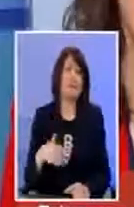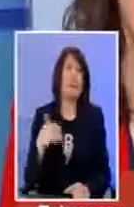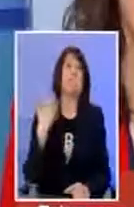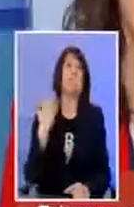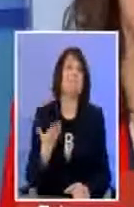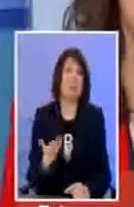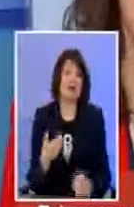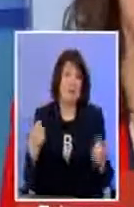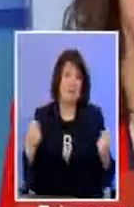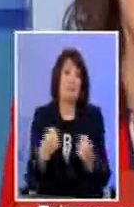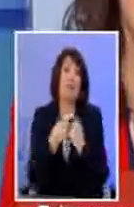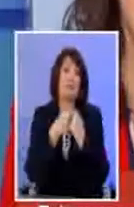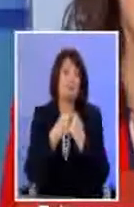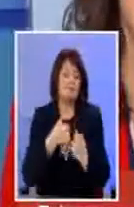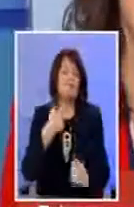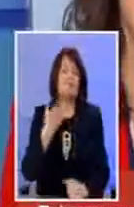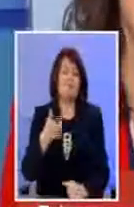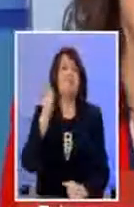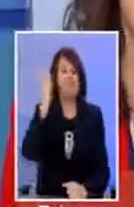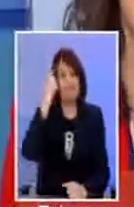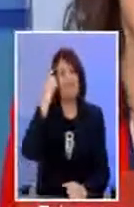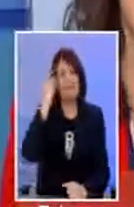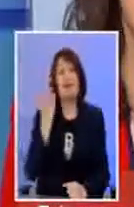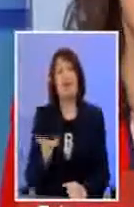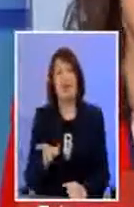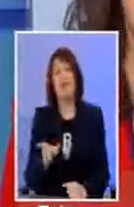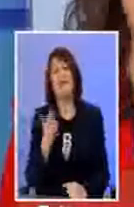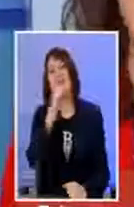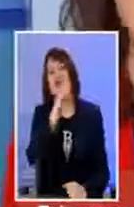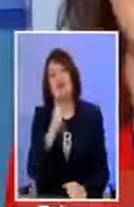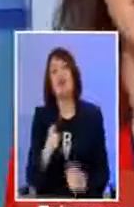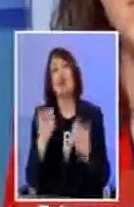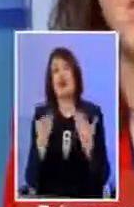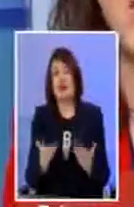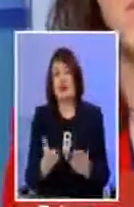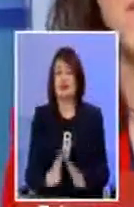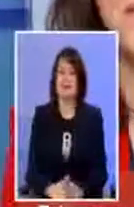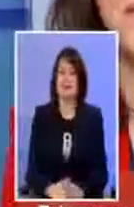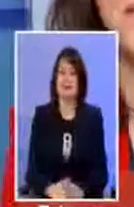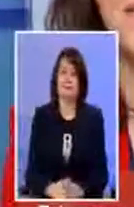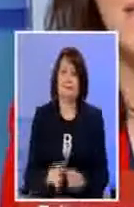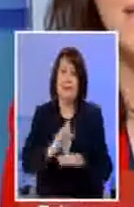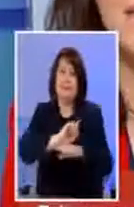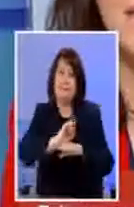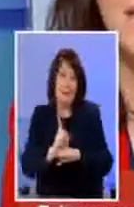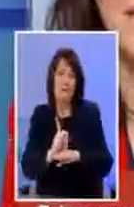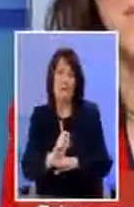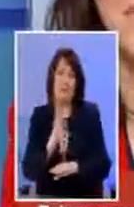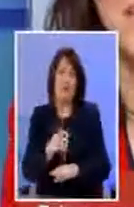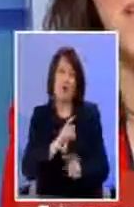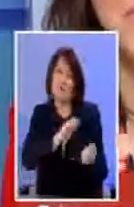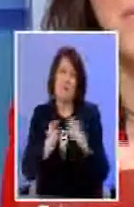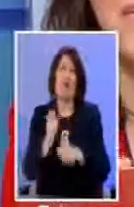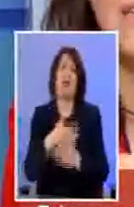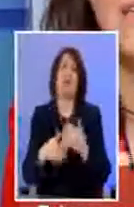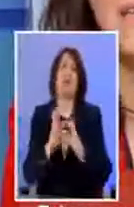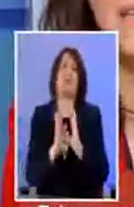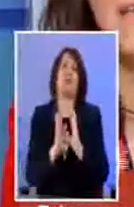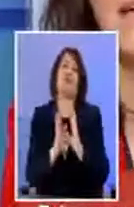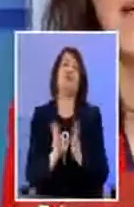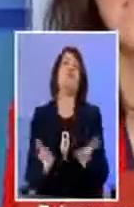Μετά το κατάλαβα, ότι όμως είναι έτσι που μπορεί να συμβεί σε οποιονδήποτε. Απέχει δευτερόλεπτα, ξέρετε, να μεταφερθείς από τη